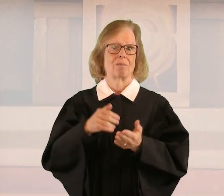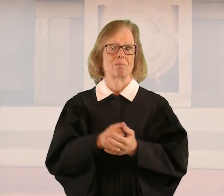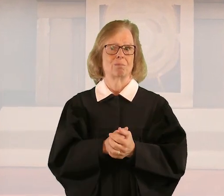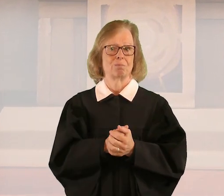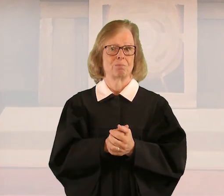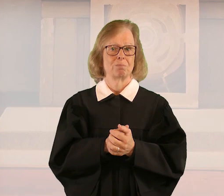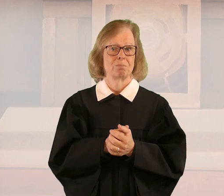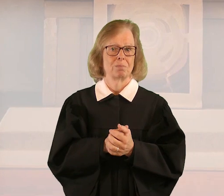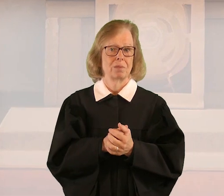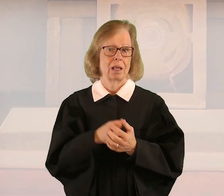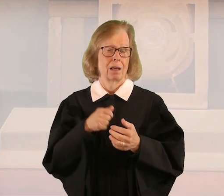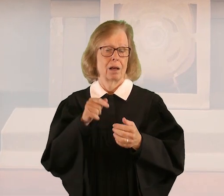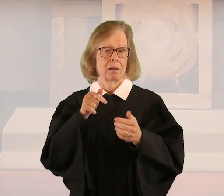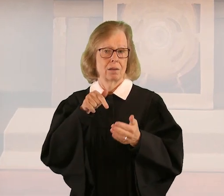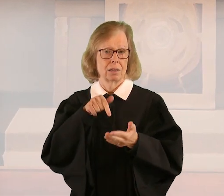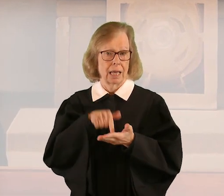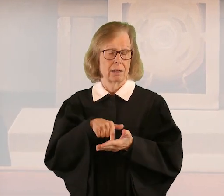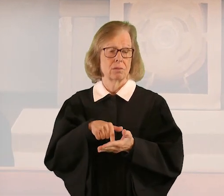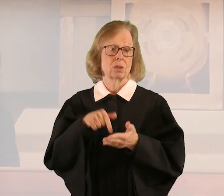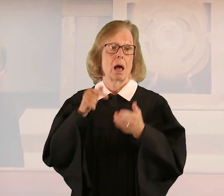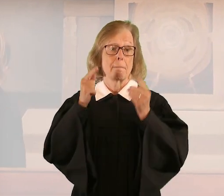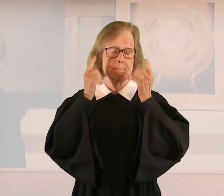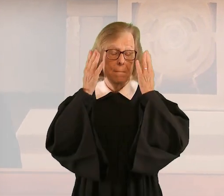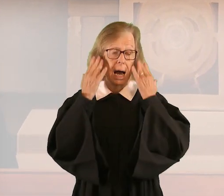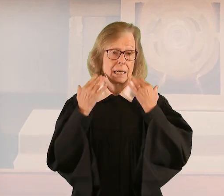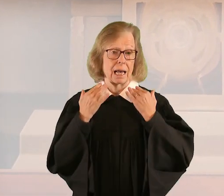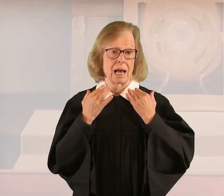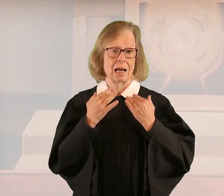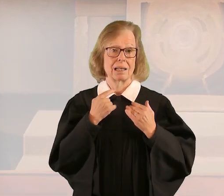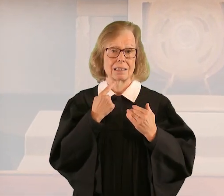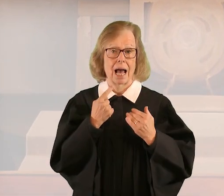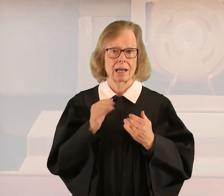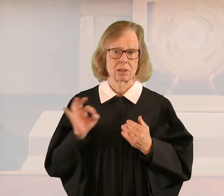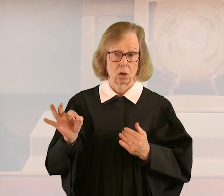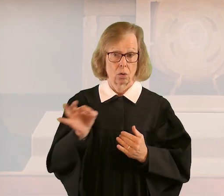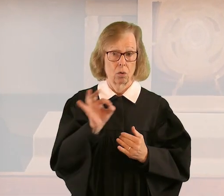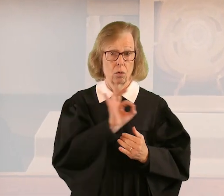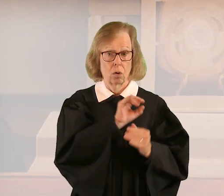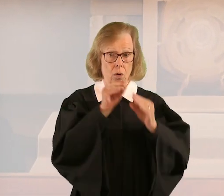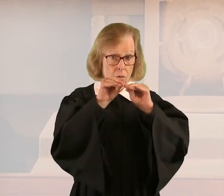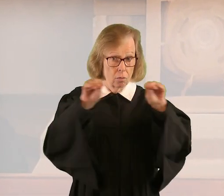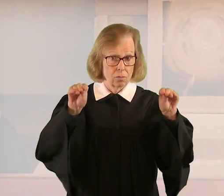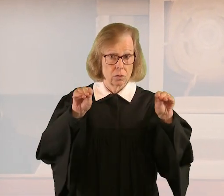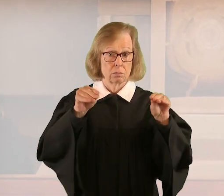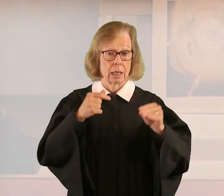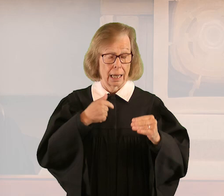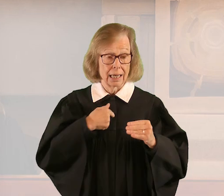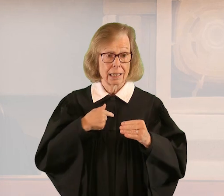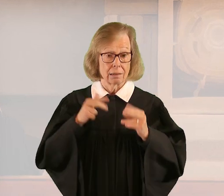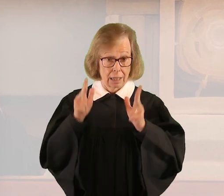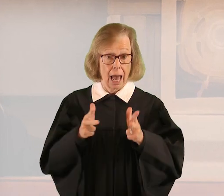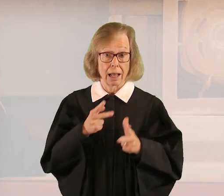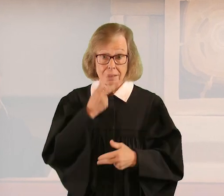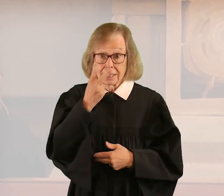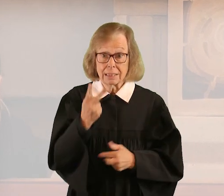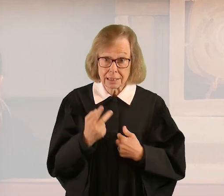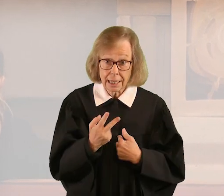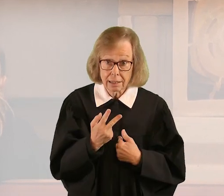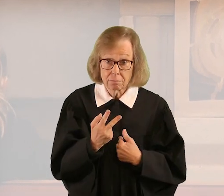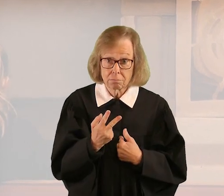weiter, denn sie, Maria, sagt es uns: Ich habe den Herrn gesehen.